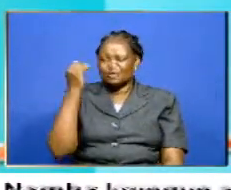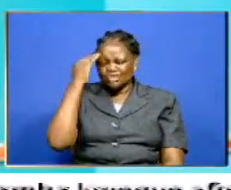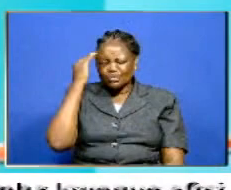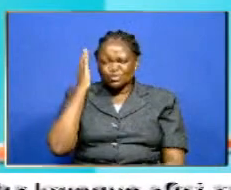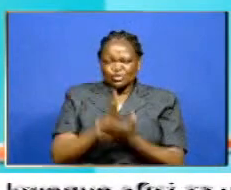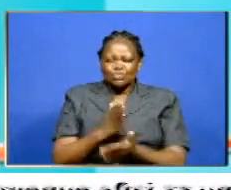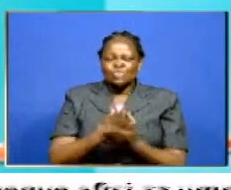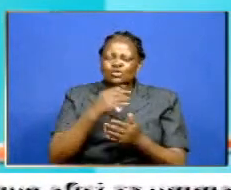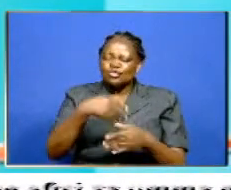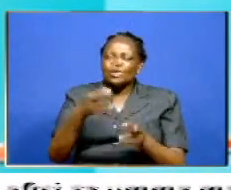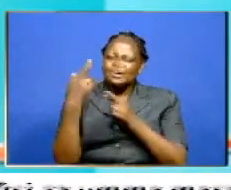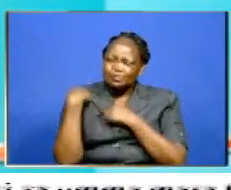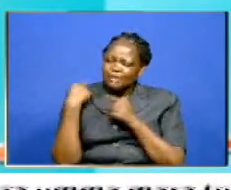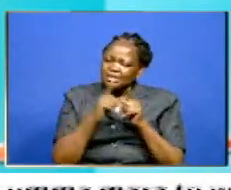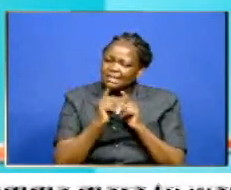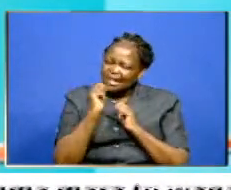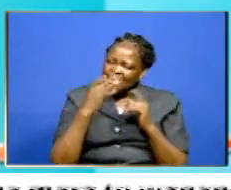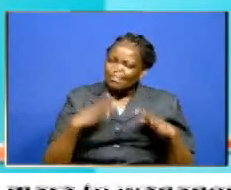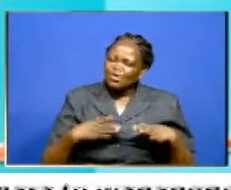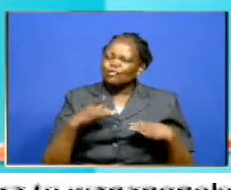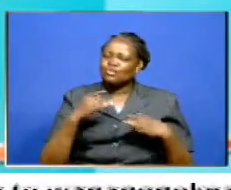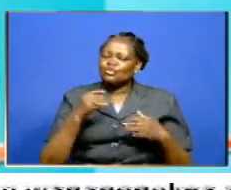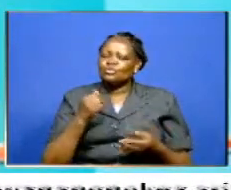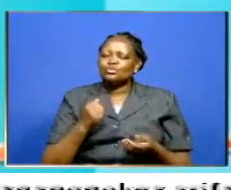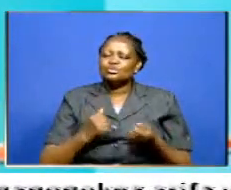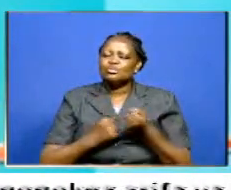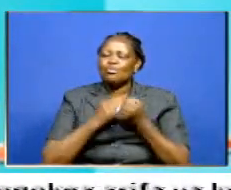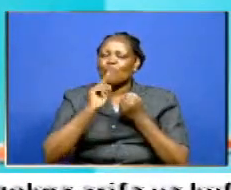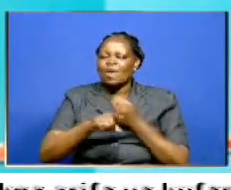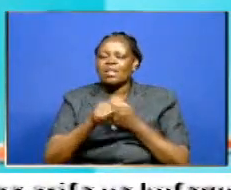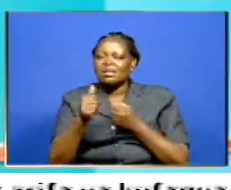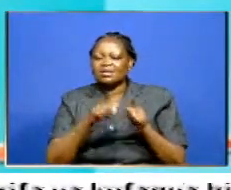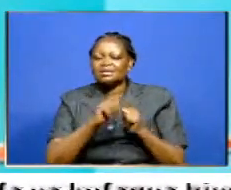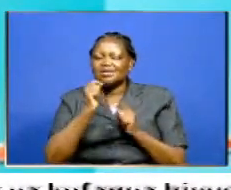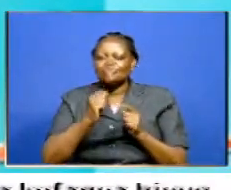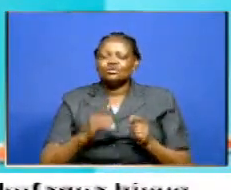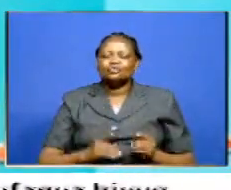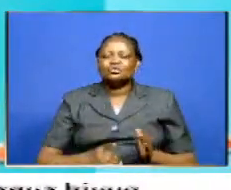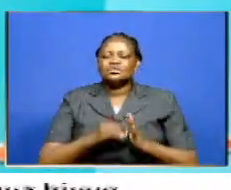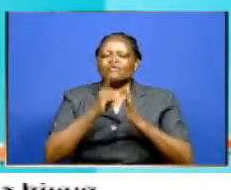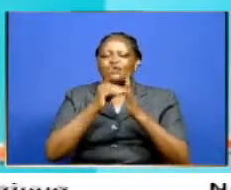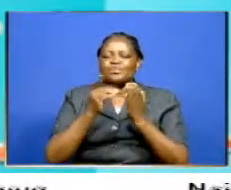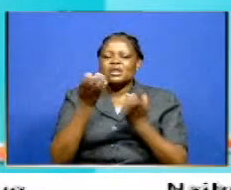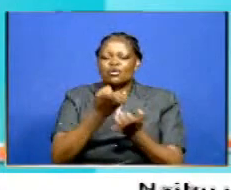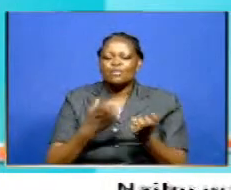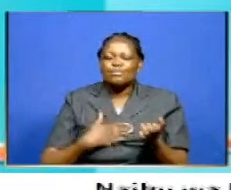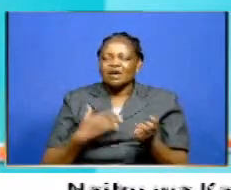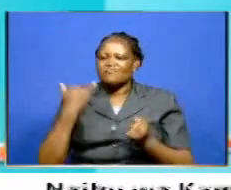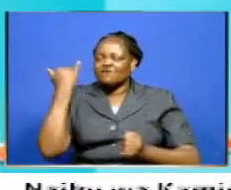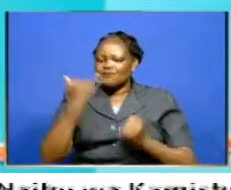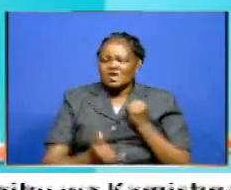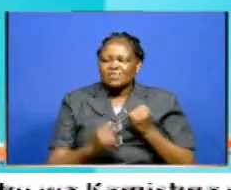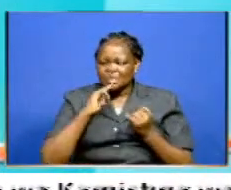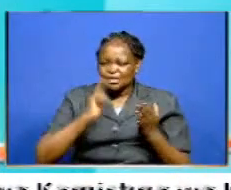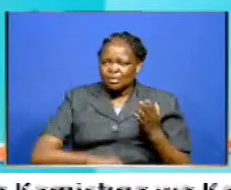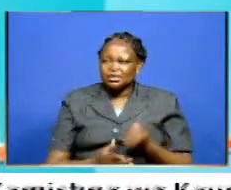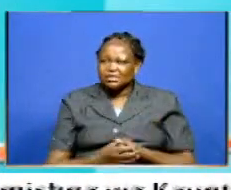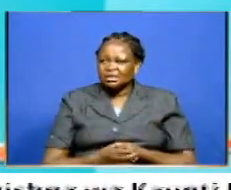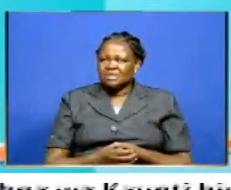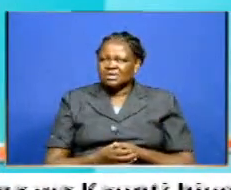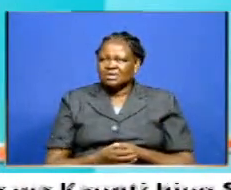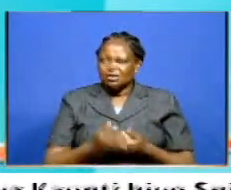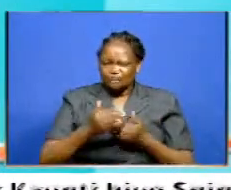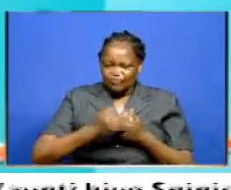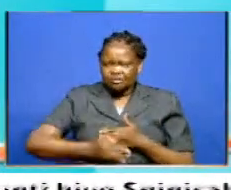kama Mkenya kuweza ku make sure kwamba tunasaidiana kama Wakenya katika kuendeleza uchumi wetu. So nikimaliza kabisa, moving